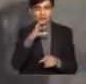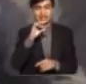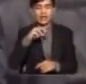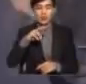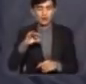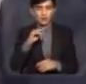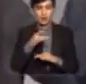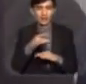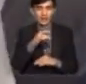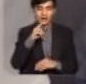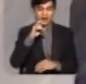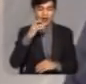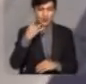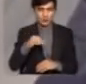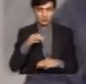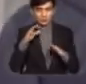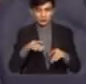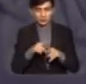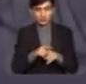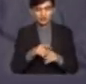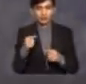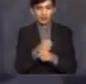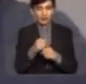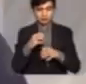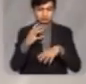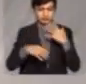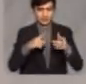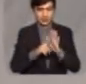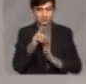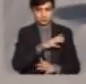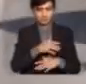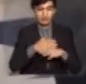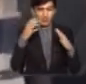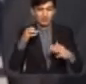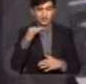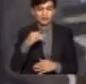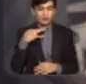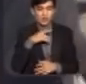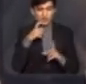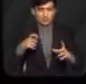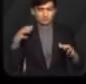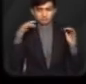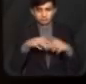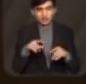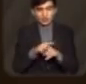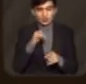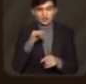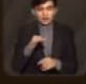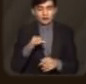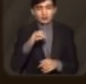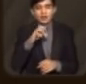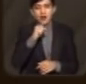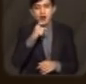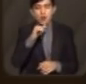ского района произошла массовая драка между местными жителями позже конфликт перерос в массовые беспорядки и затронул села а